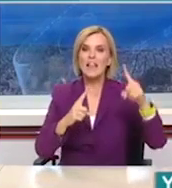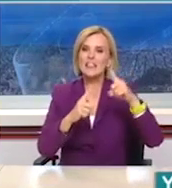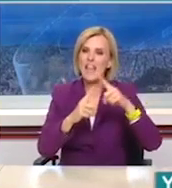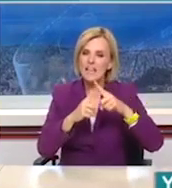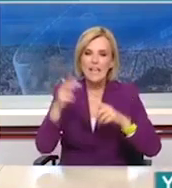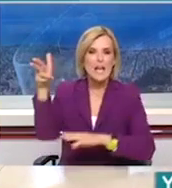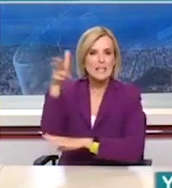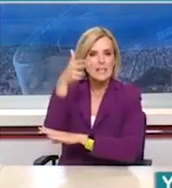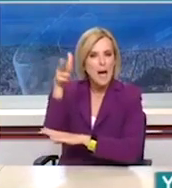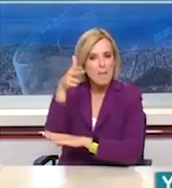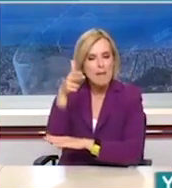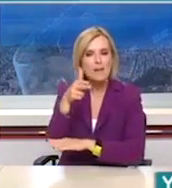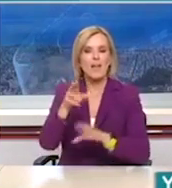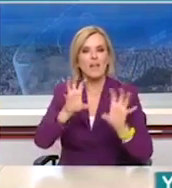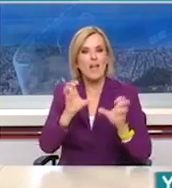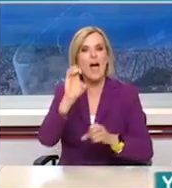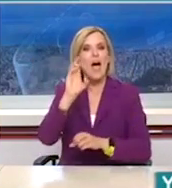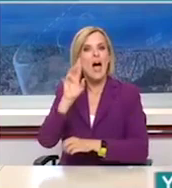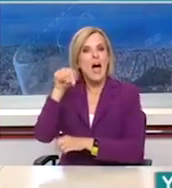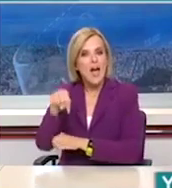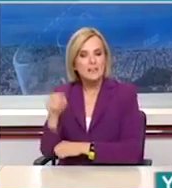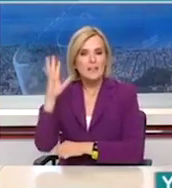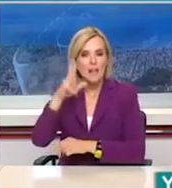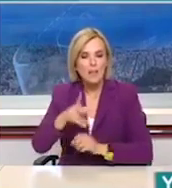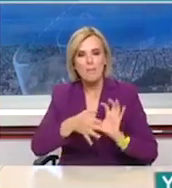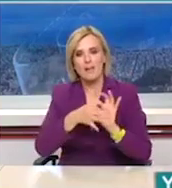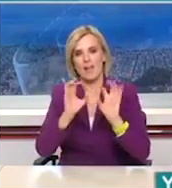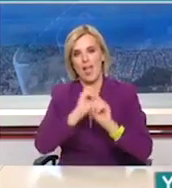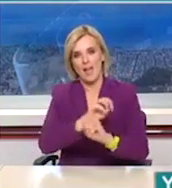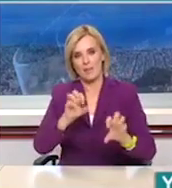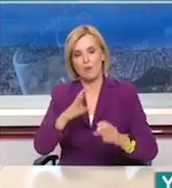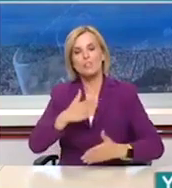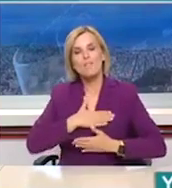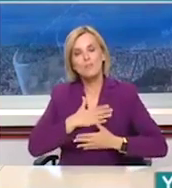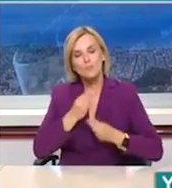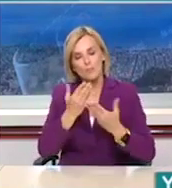τηλεοπτικών σταθμών, ιδιαίτερα της ΕΡΤ, για την κάλυψη αυτής της ενημέρωσης. Σας ευχαριστούμε πολύ.